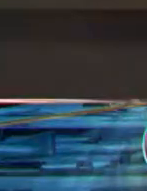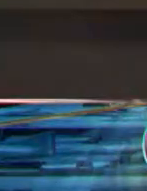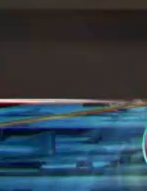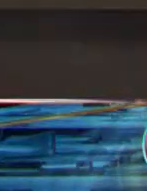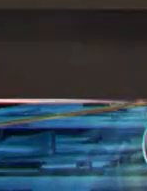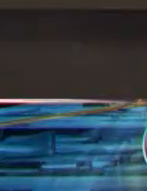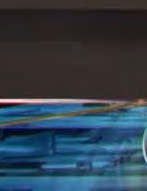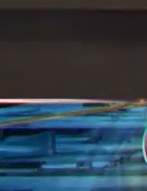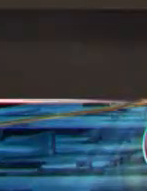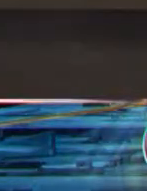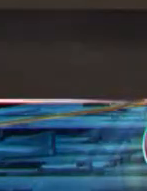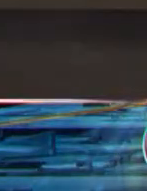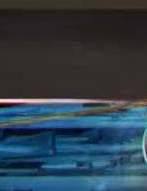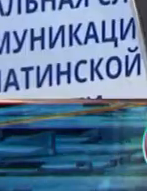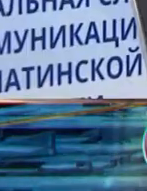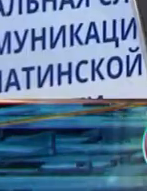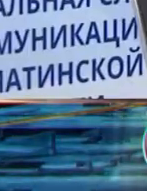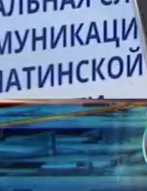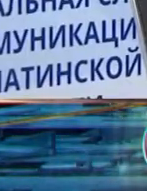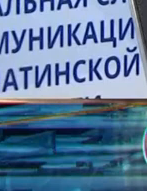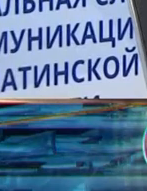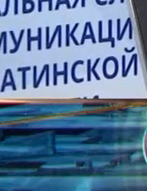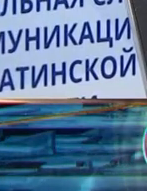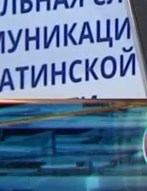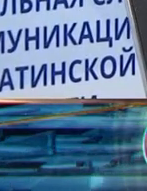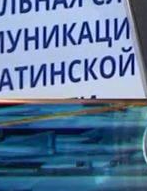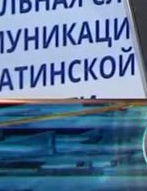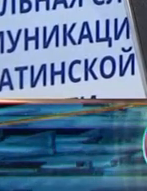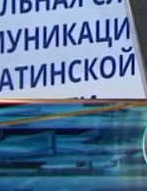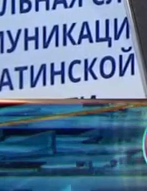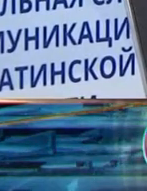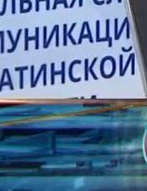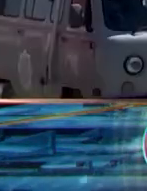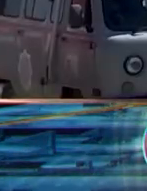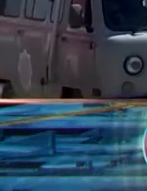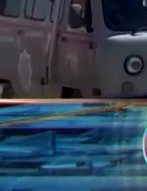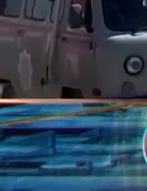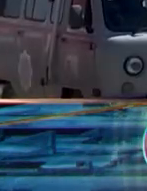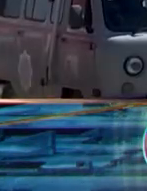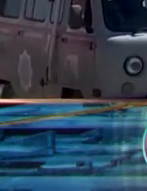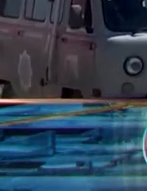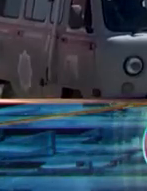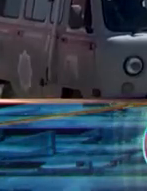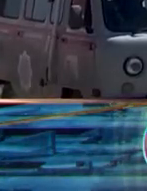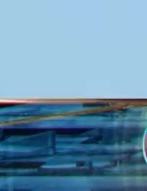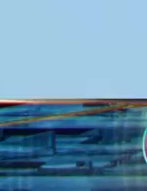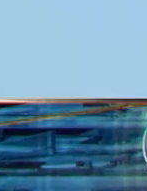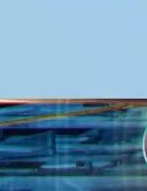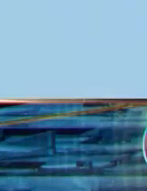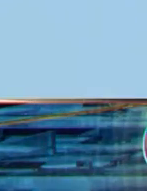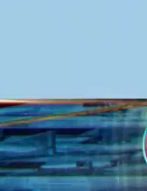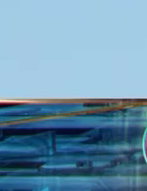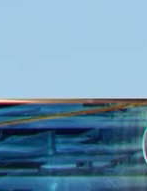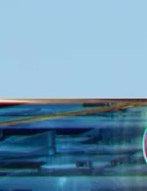Следи за собой, будь осторожен. С начала нынешнего лета в водоемах Алматинской области утонуло 5 человек. Сотрудники регионального департамента